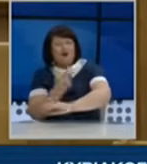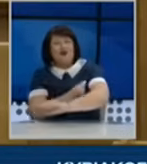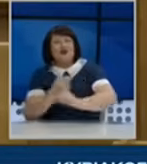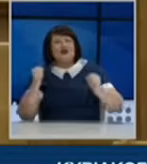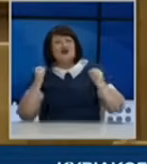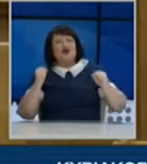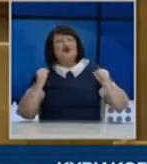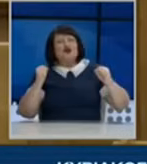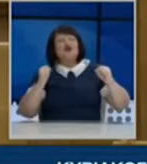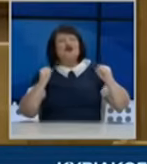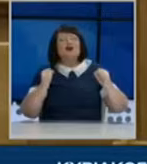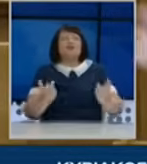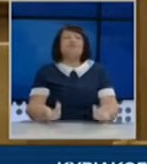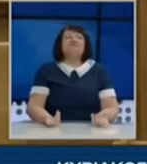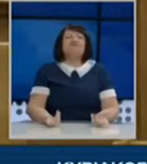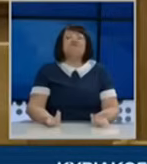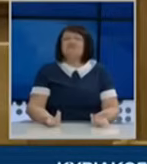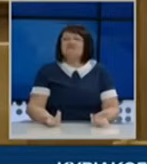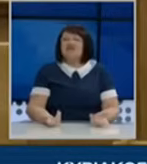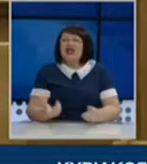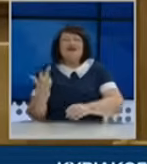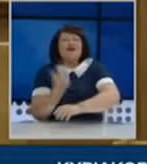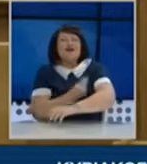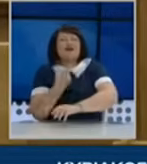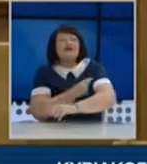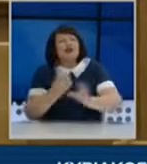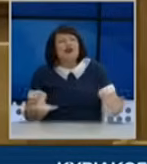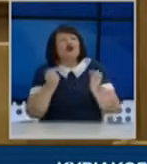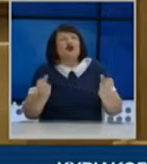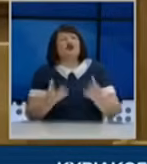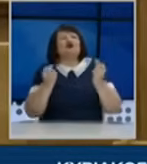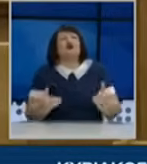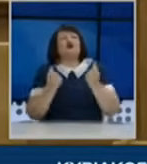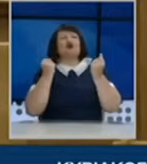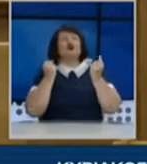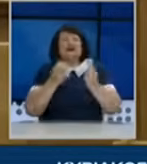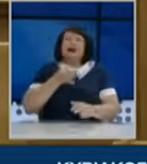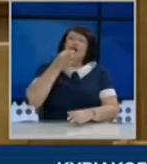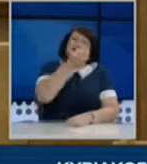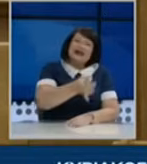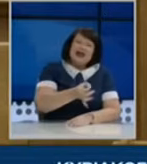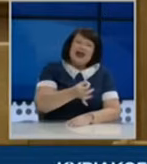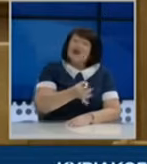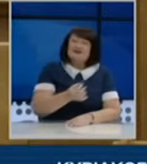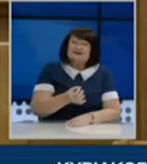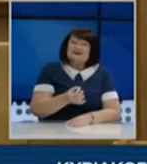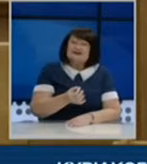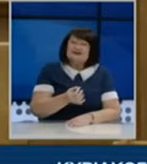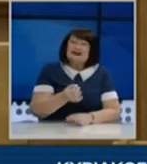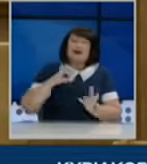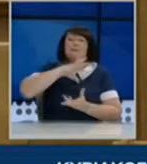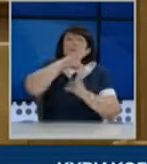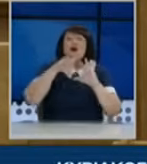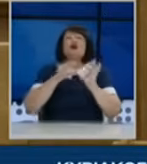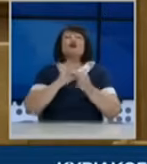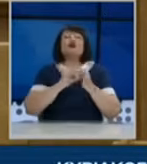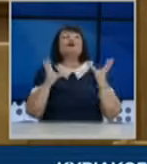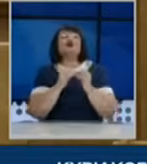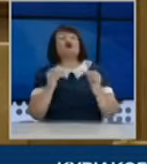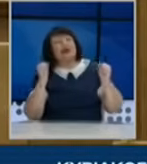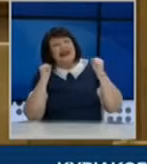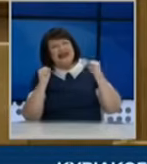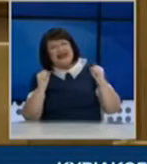τέταρτο σώδωσε, με το πέμπτο σώδωσε. Κάντε εμβόλια να σωθούμε. Και λέω το εξής. πώς το λέγανε, ο Παγκόσμιος Οργανισμός Υγείας,